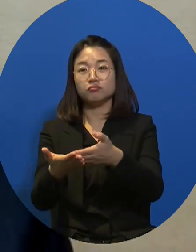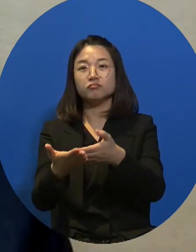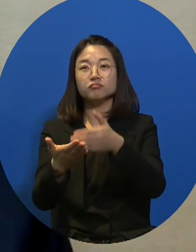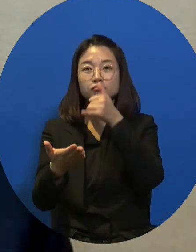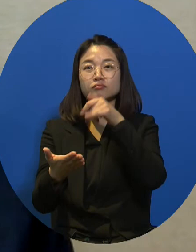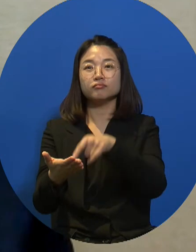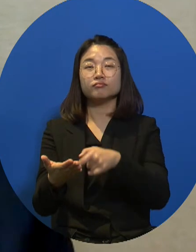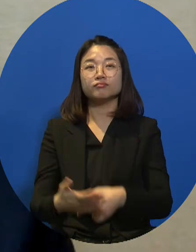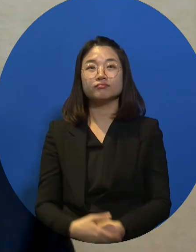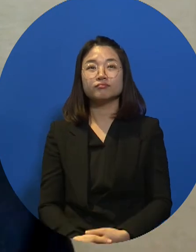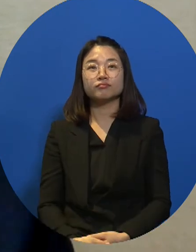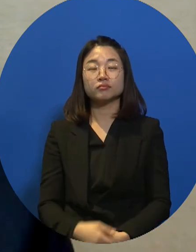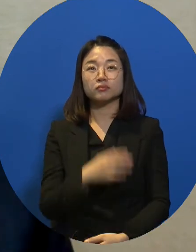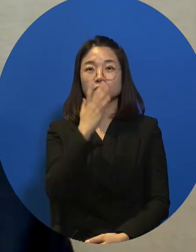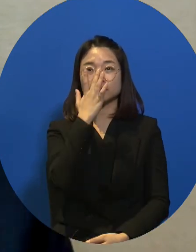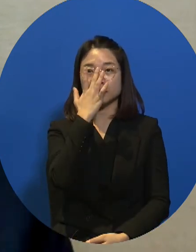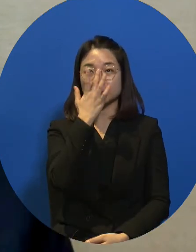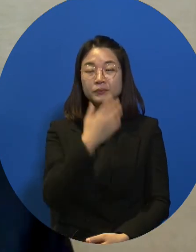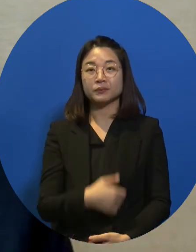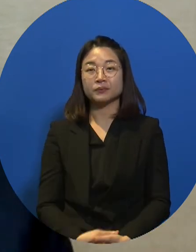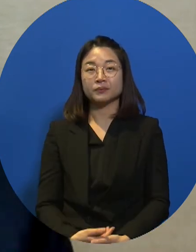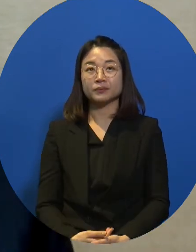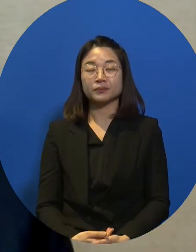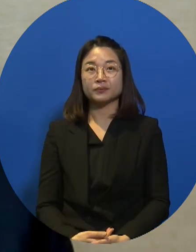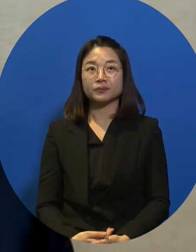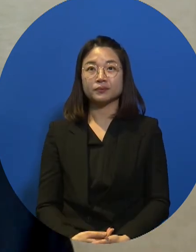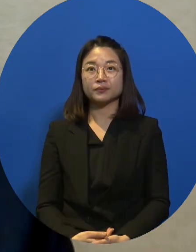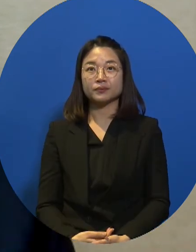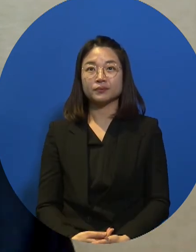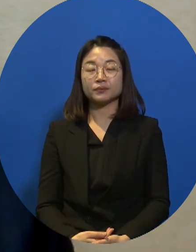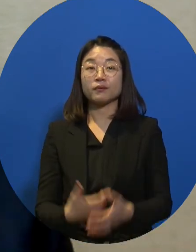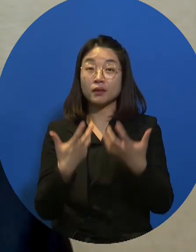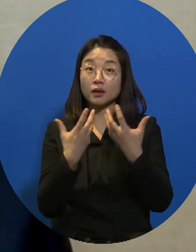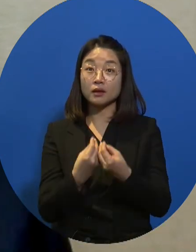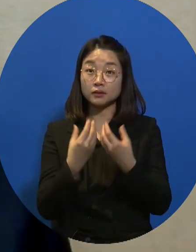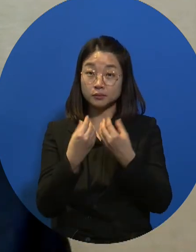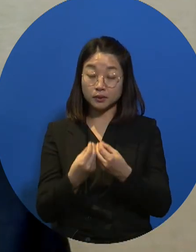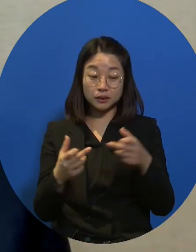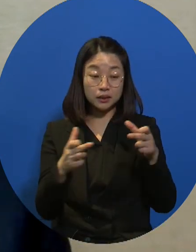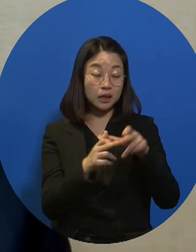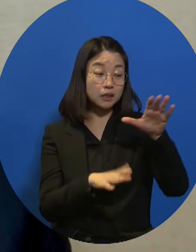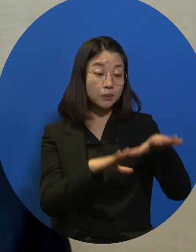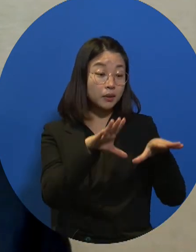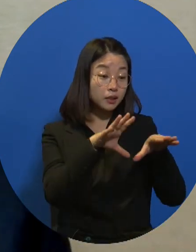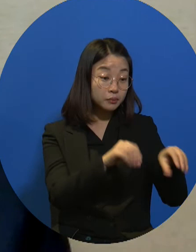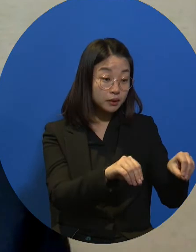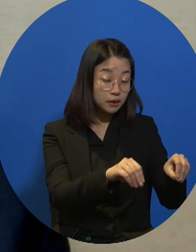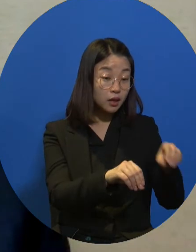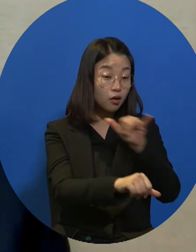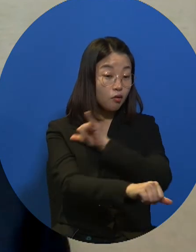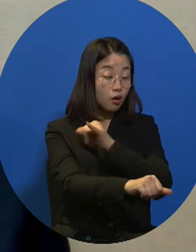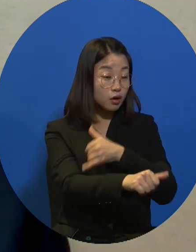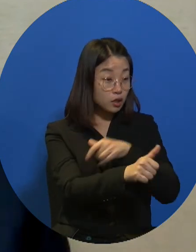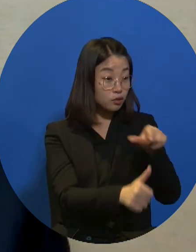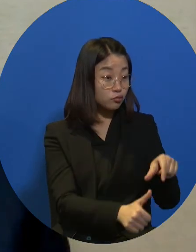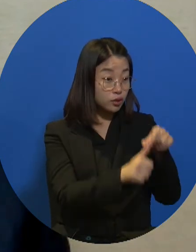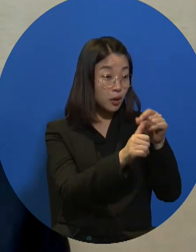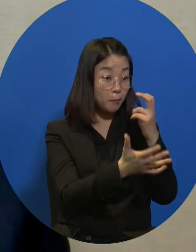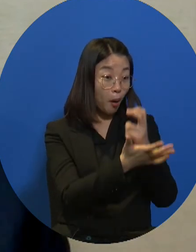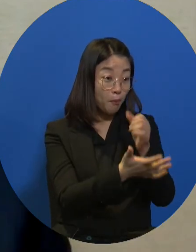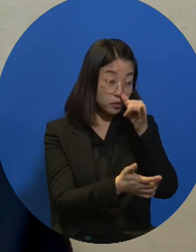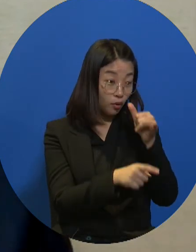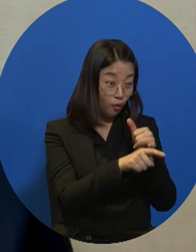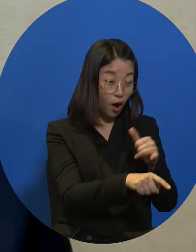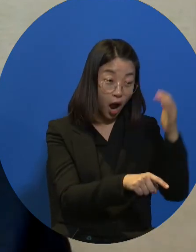있습니다. 이 규정에 따라서 또 국내법, 예를 들어서 장애인 차별금지 및 권리구제 등에 관한 법률이 있는데,